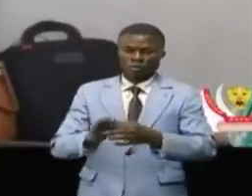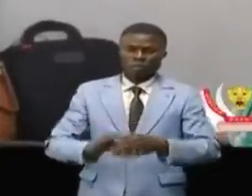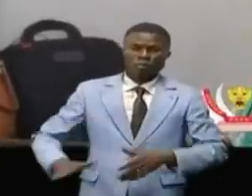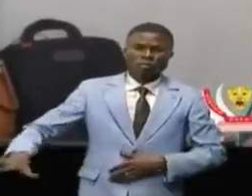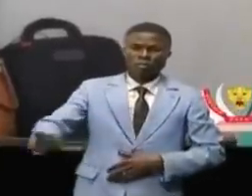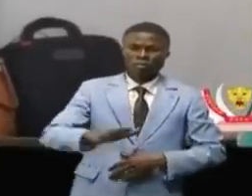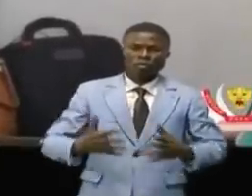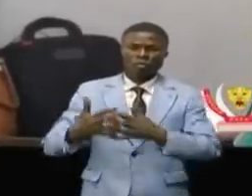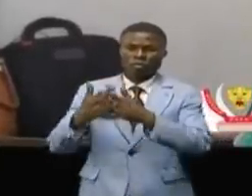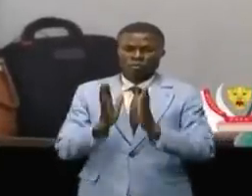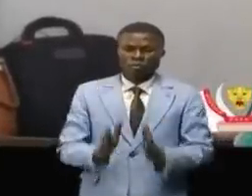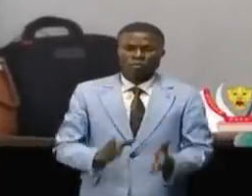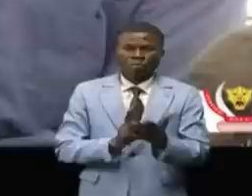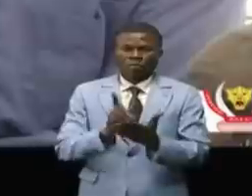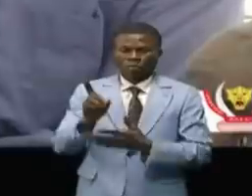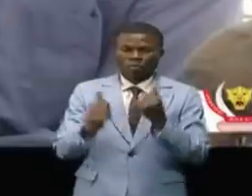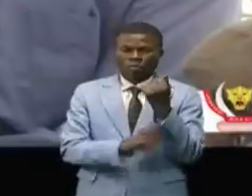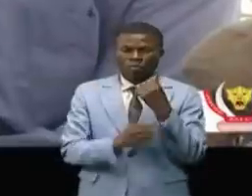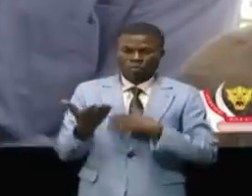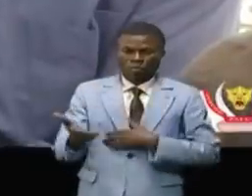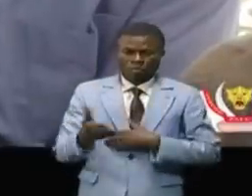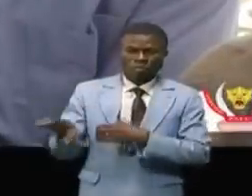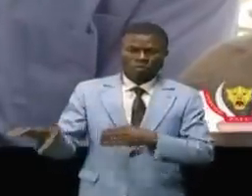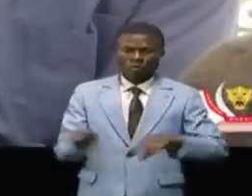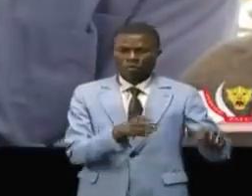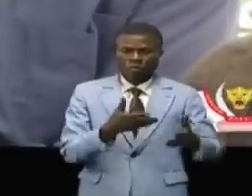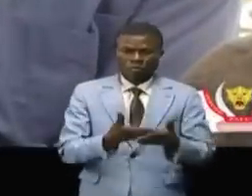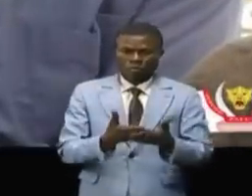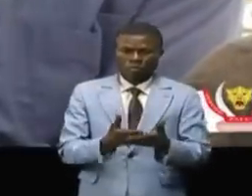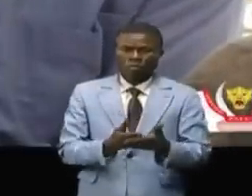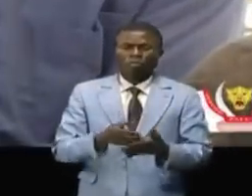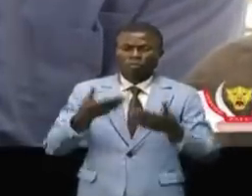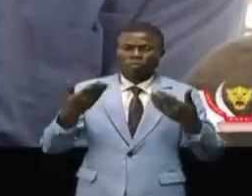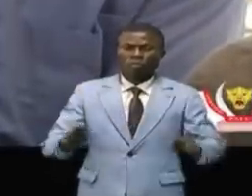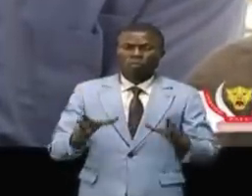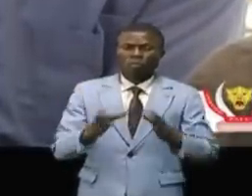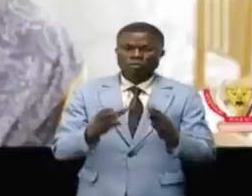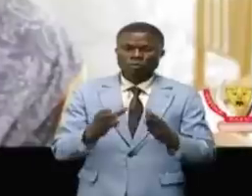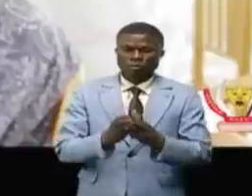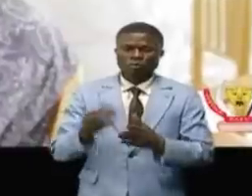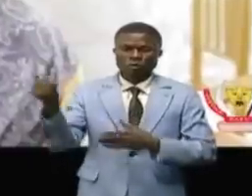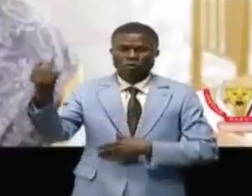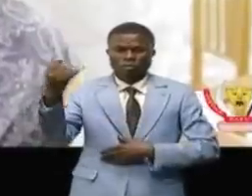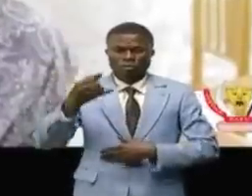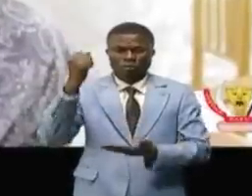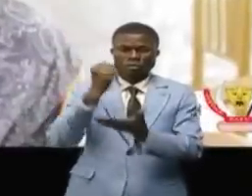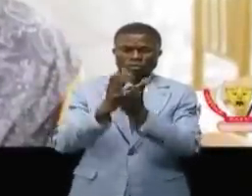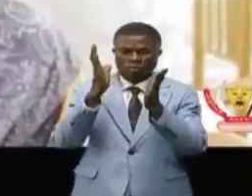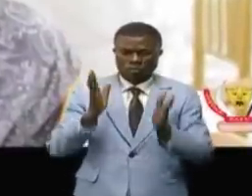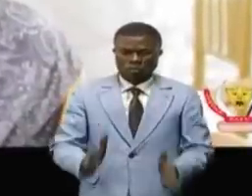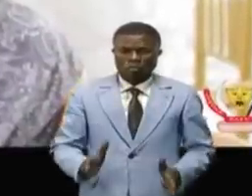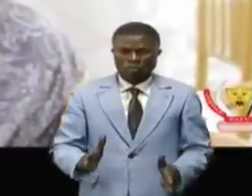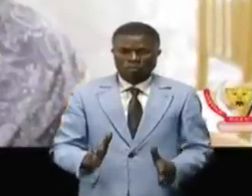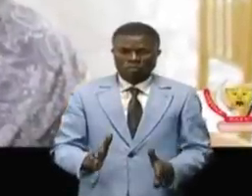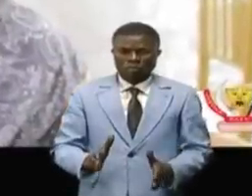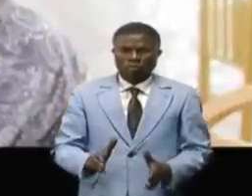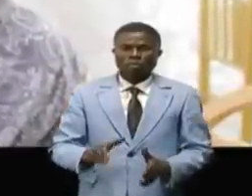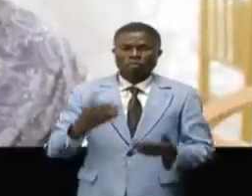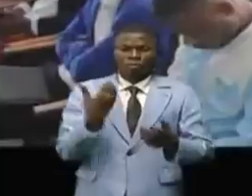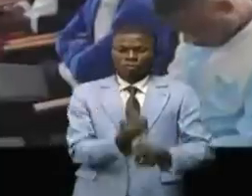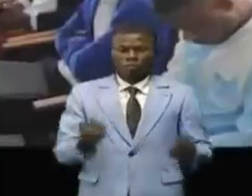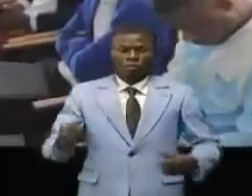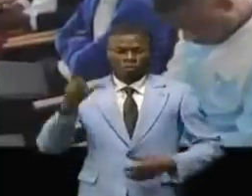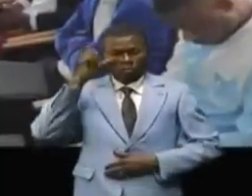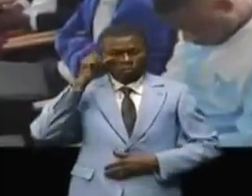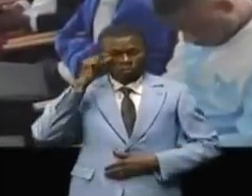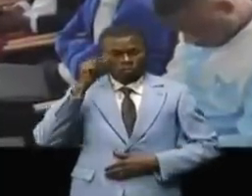Nations Unies ont le droit de l'homme cette cérémonie a été sanctionnée par la décoration des ambassadeurs de l'enfant atteint d'albinisme